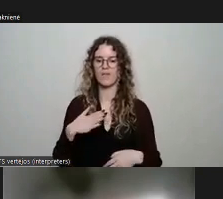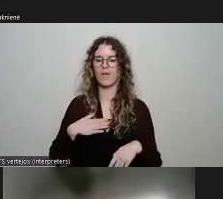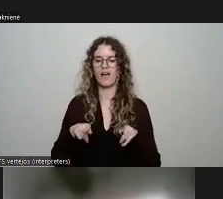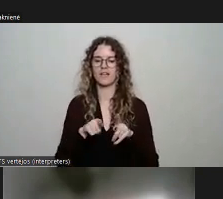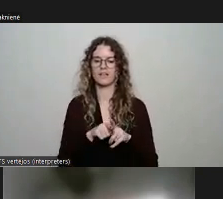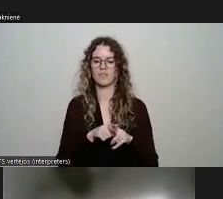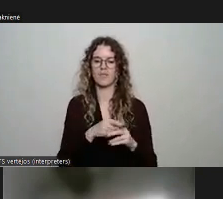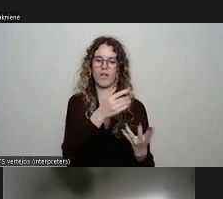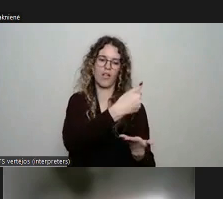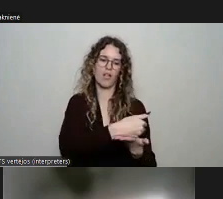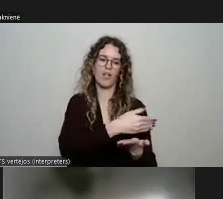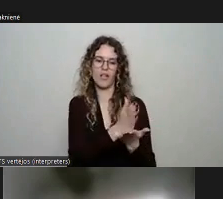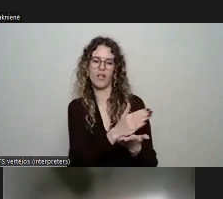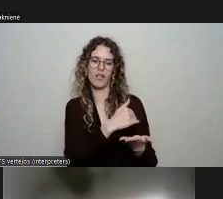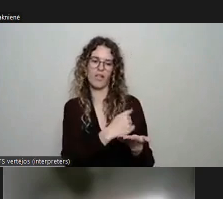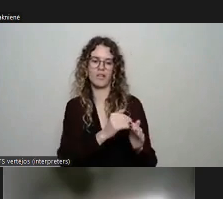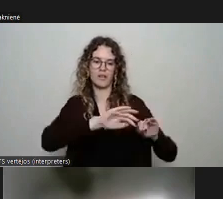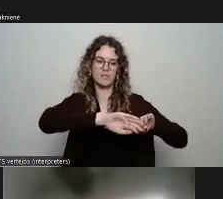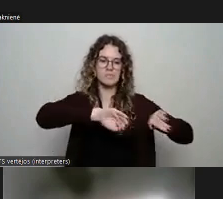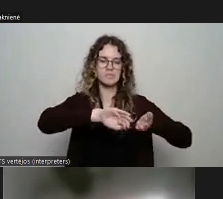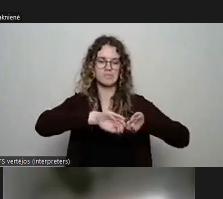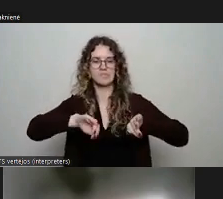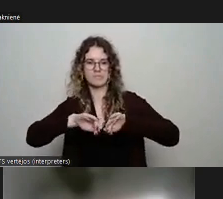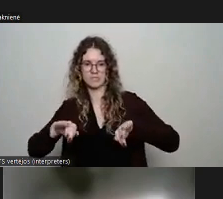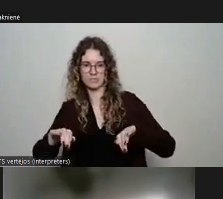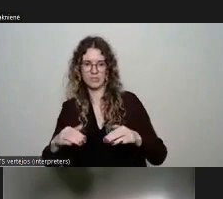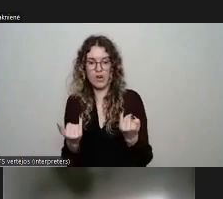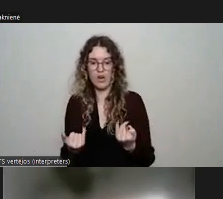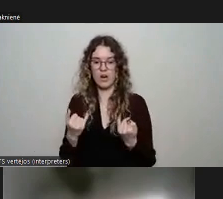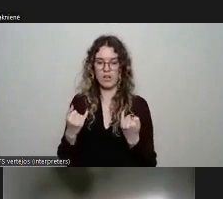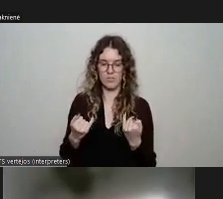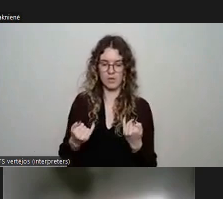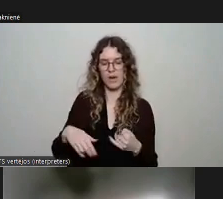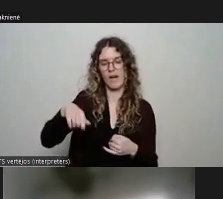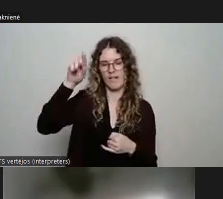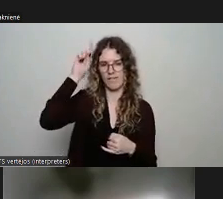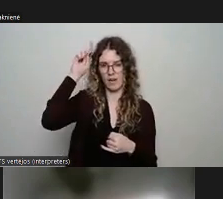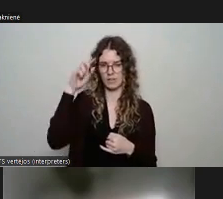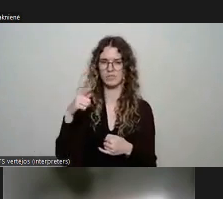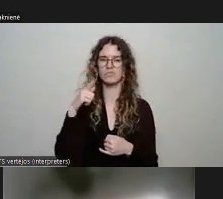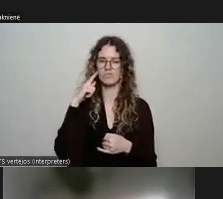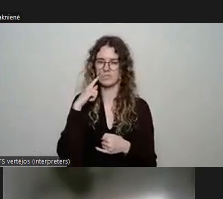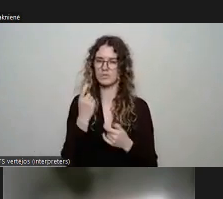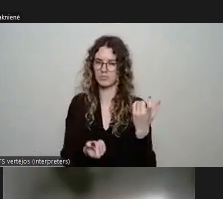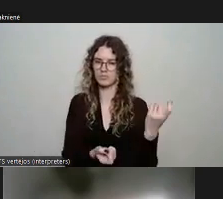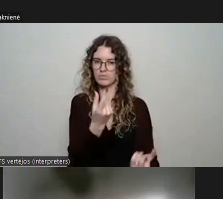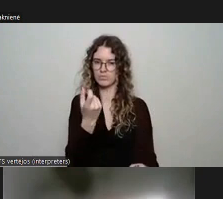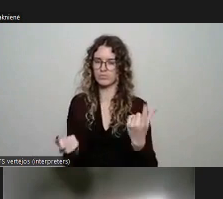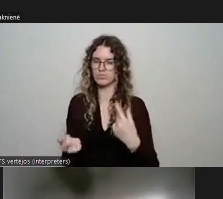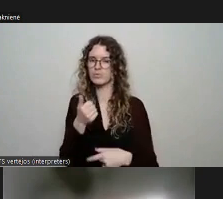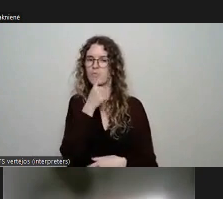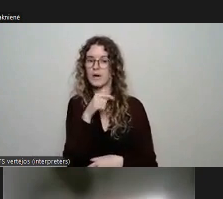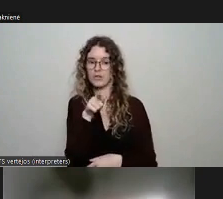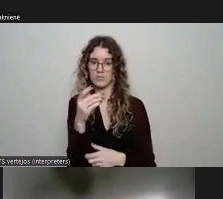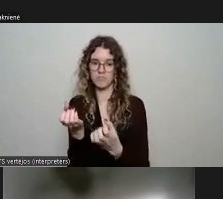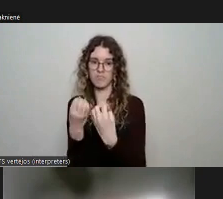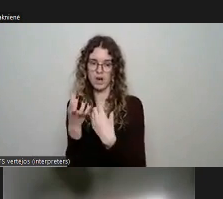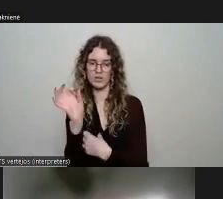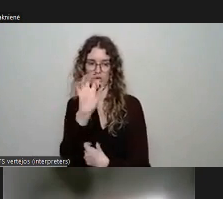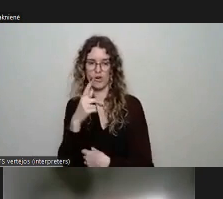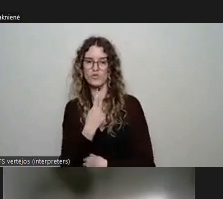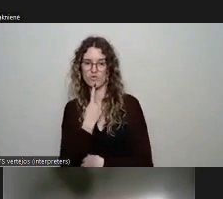dalykus ir dabartinių būdų, reiškia, atsiranda šalis, kurios bando, ypač Suomijai jūs paminėjot, yra